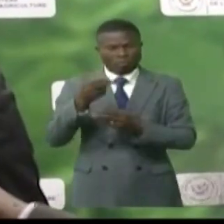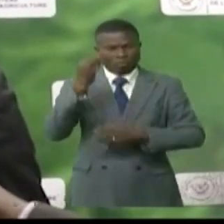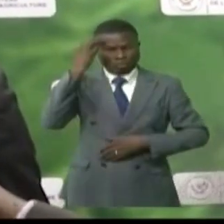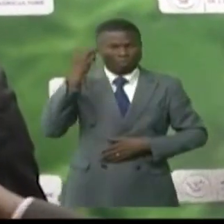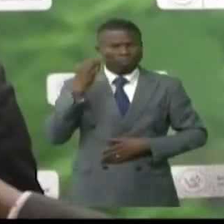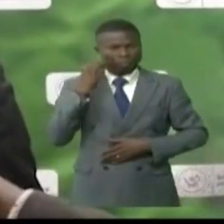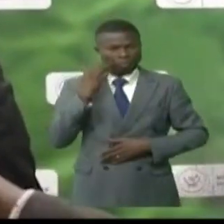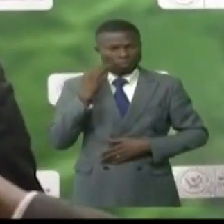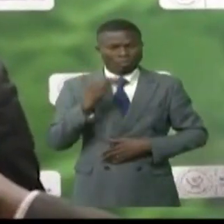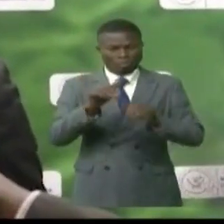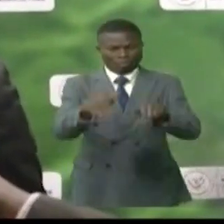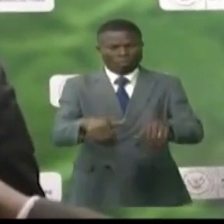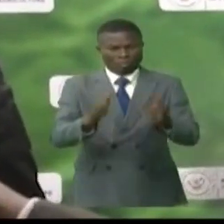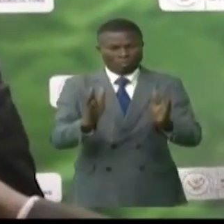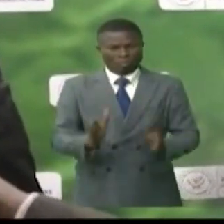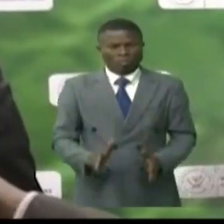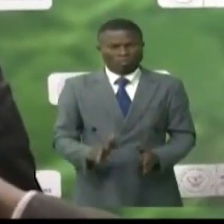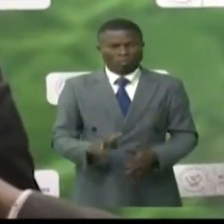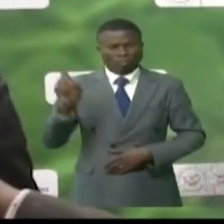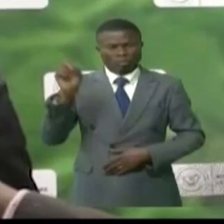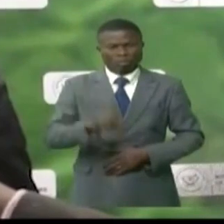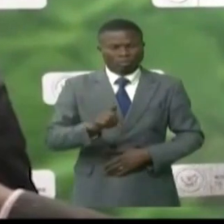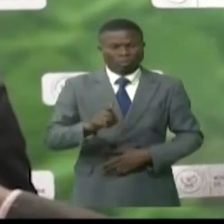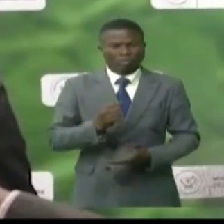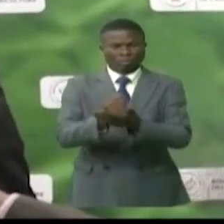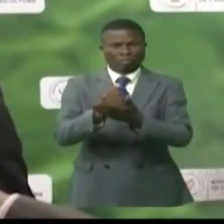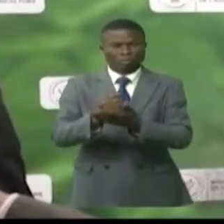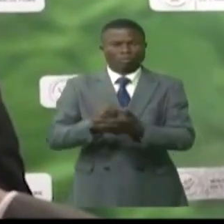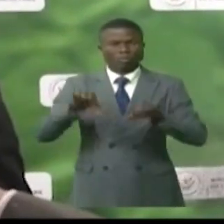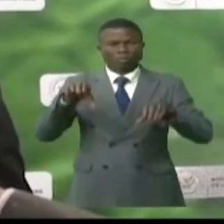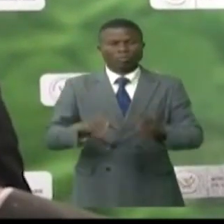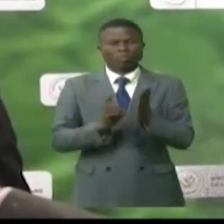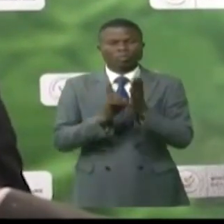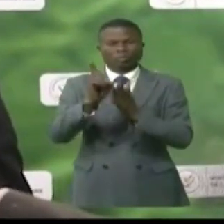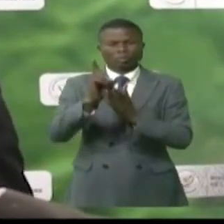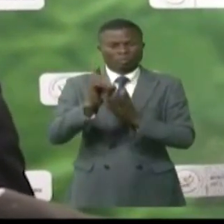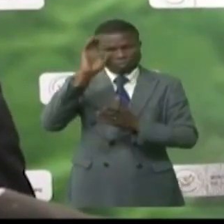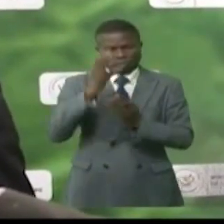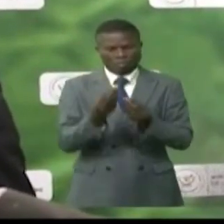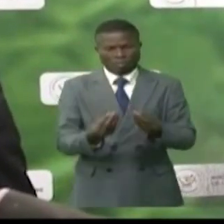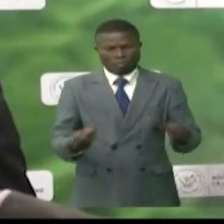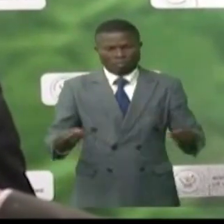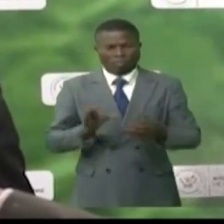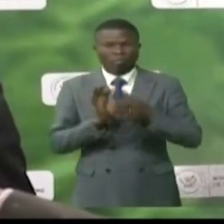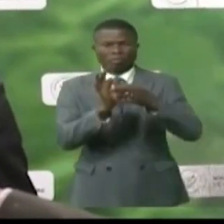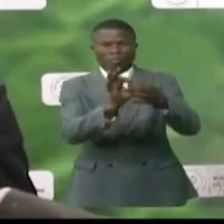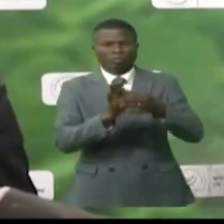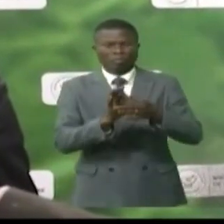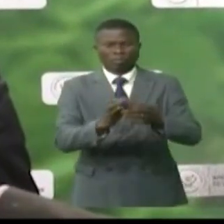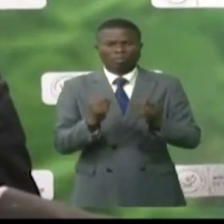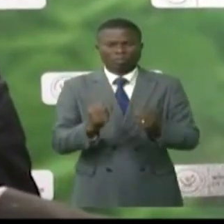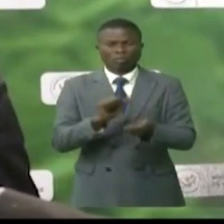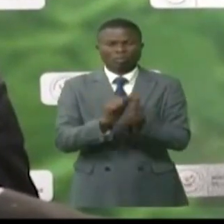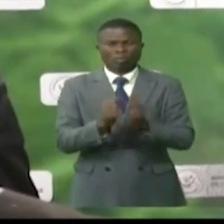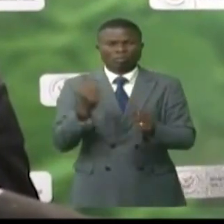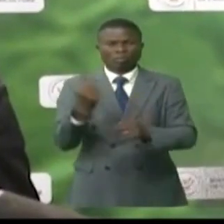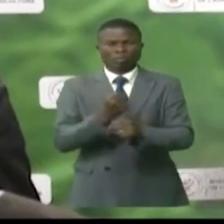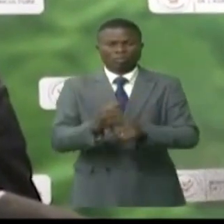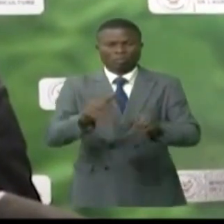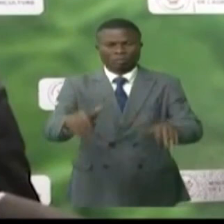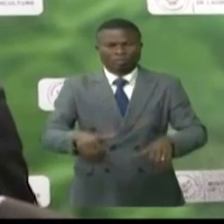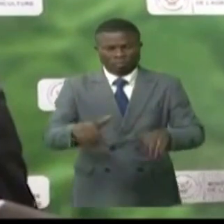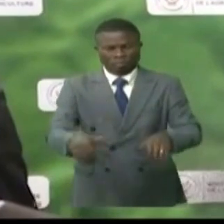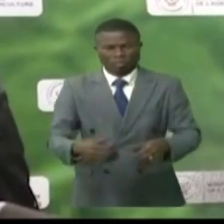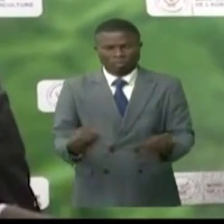ministre de l'Agriculture, c'est pour développer des voies et moyens afin de collaborer en termes d'agriculture, parce